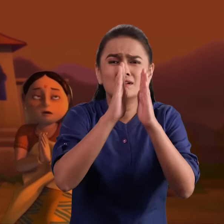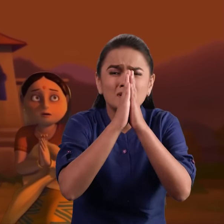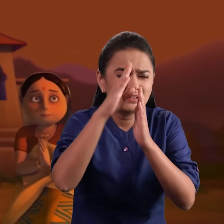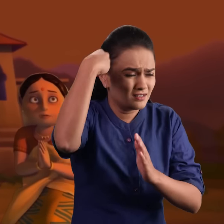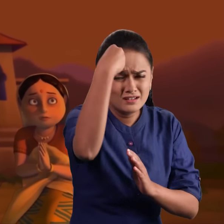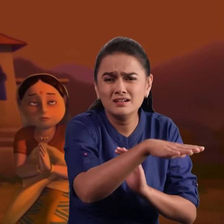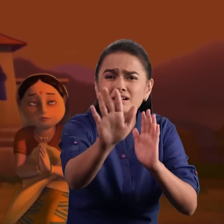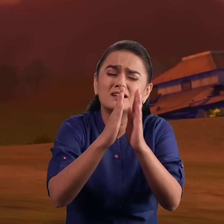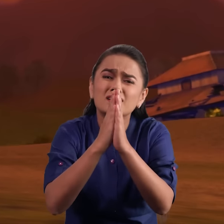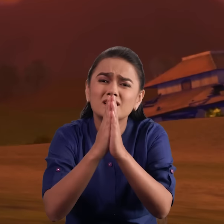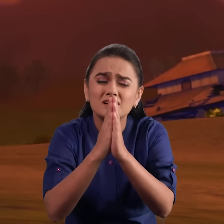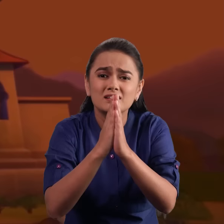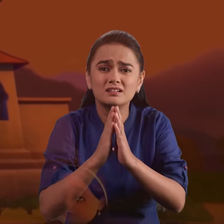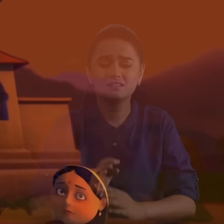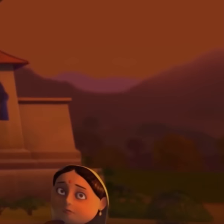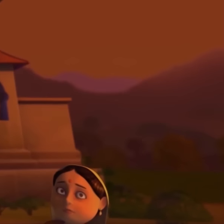इन्हें क्षमा कर दो।